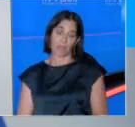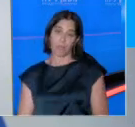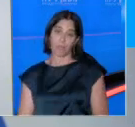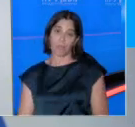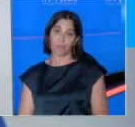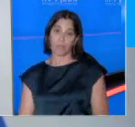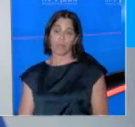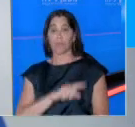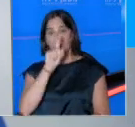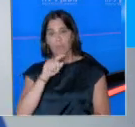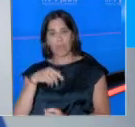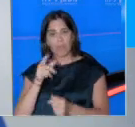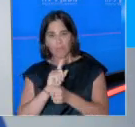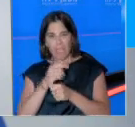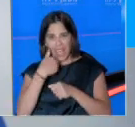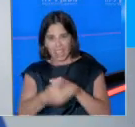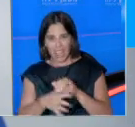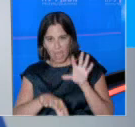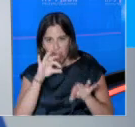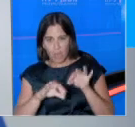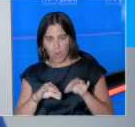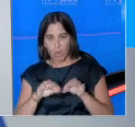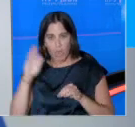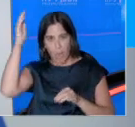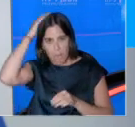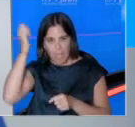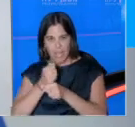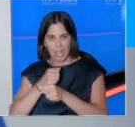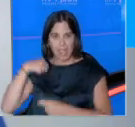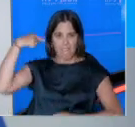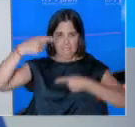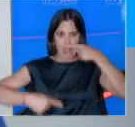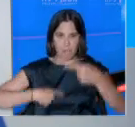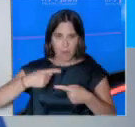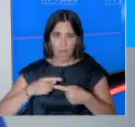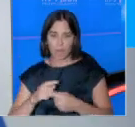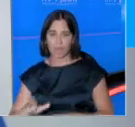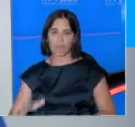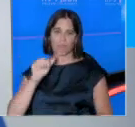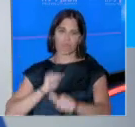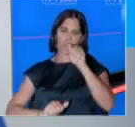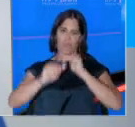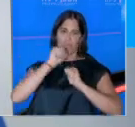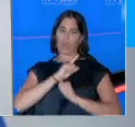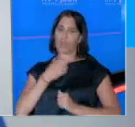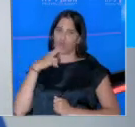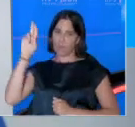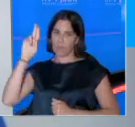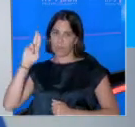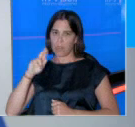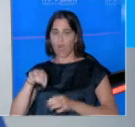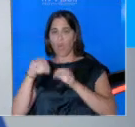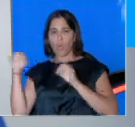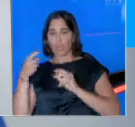ובכן, מיד אחרי הבחירות, בנט עשה את הפליק פלק הראשון שלו ונסוג מכל ההתחברויות שלו. הוא החל